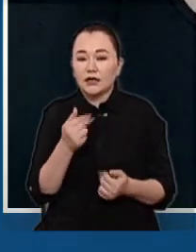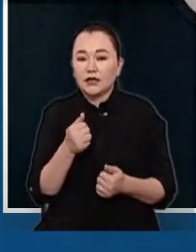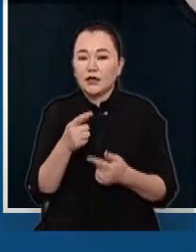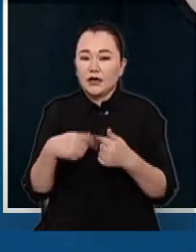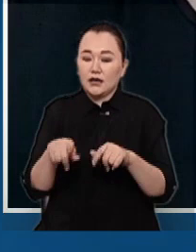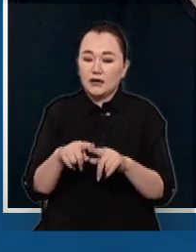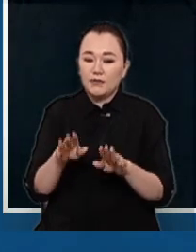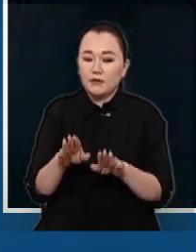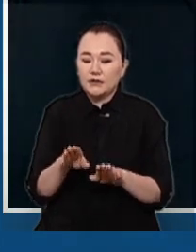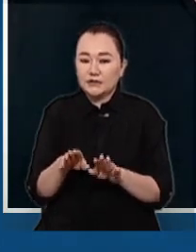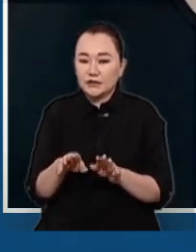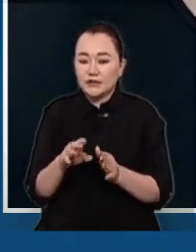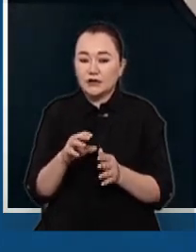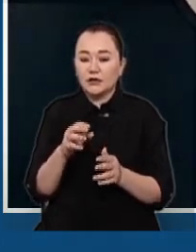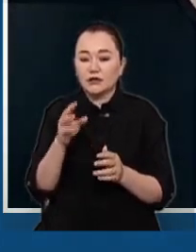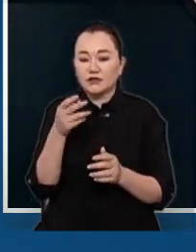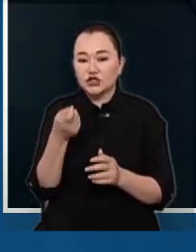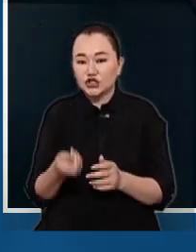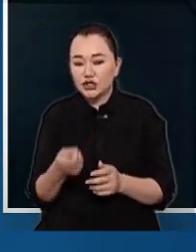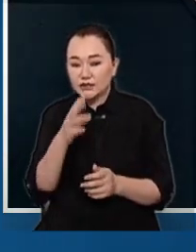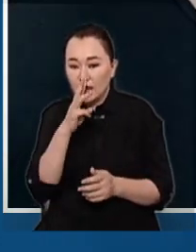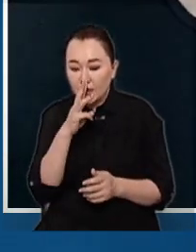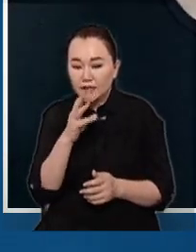бір кәсіп орында төменгі жалақы мен